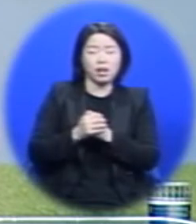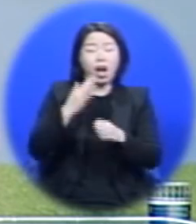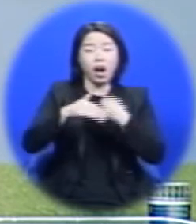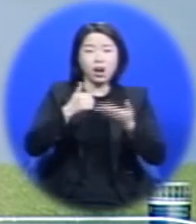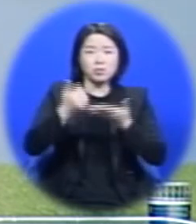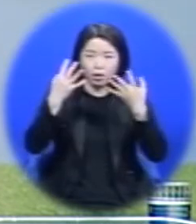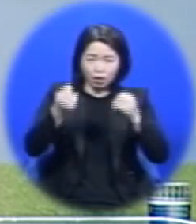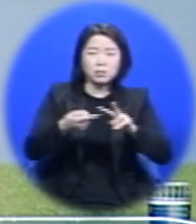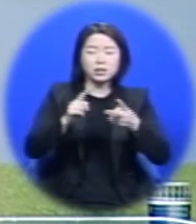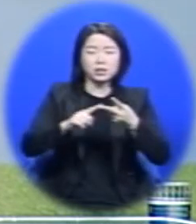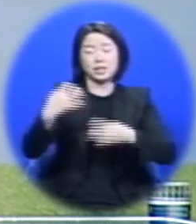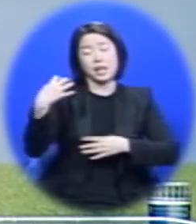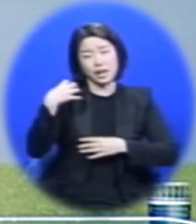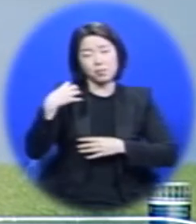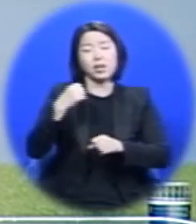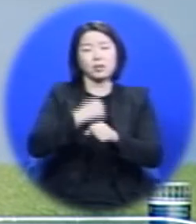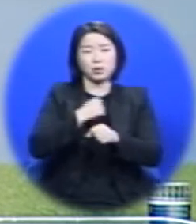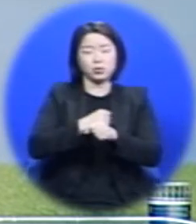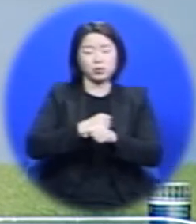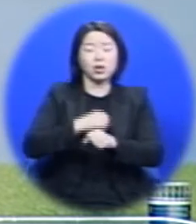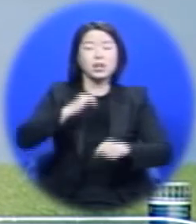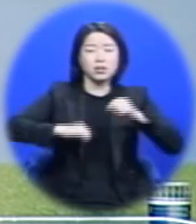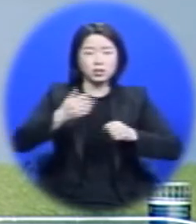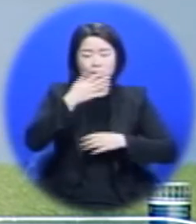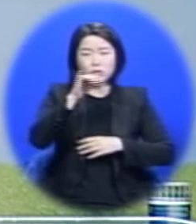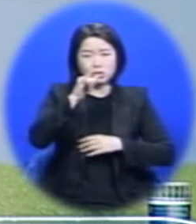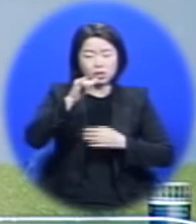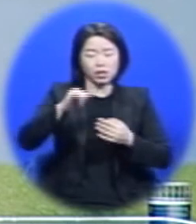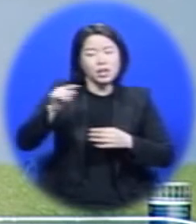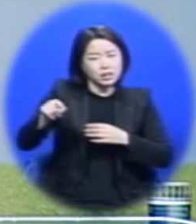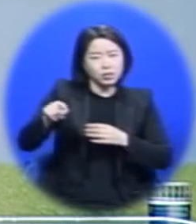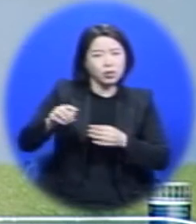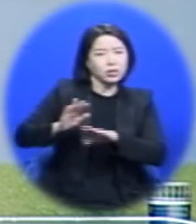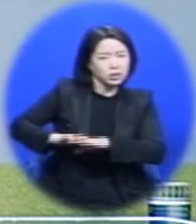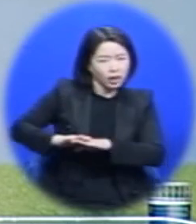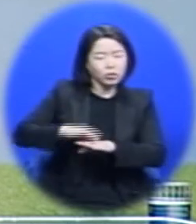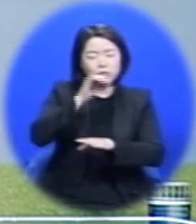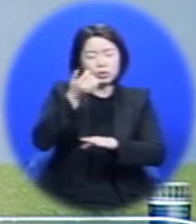하나님이 얼마든지 다 감당하게 하고 역사할 수 있는데도 헤매고 사는 거죠.